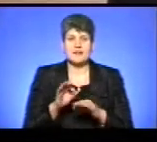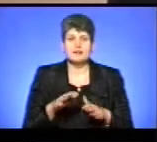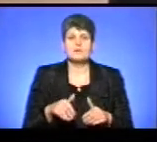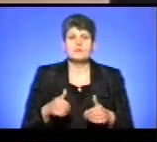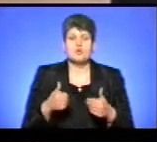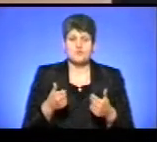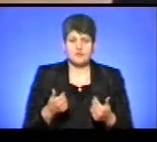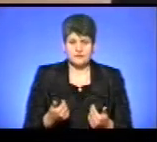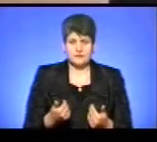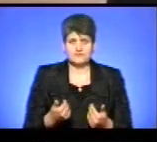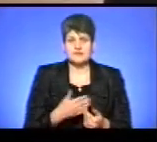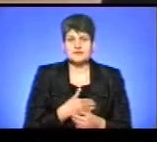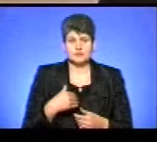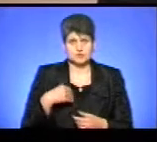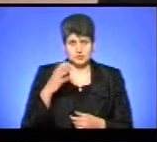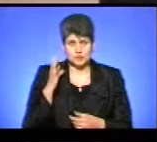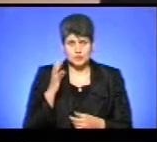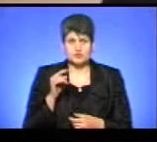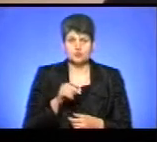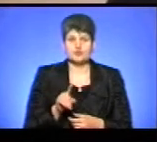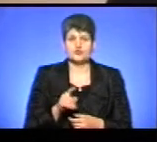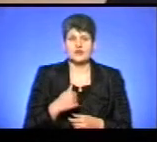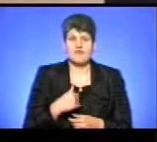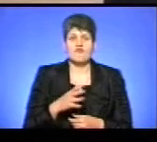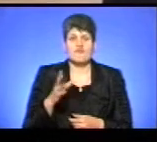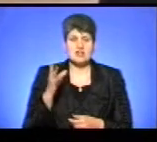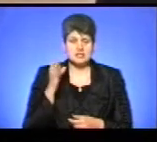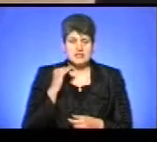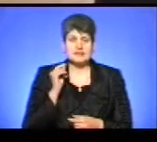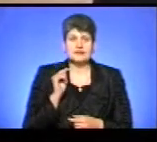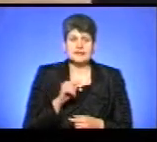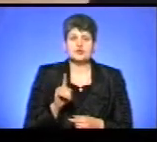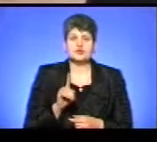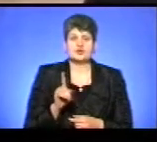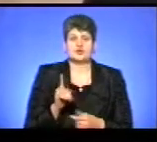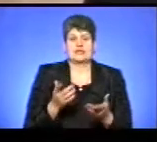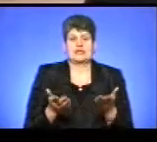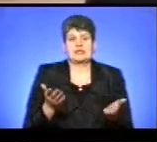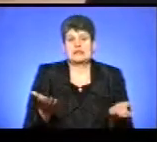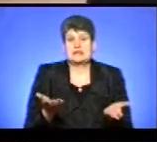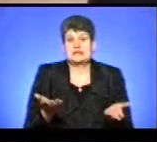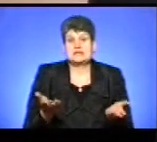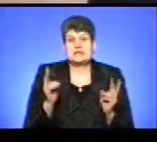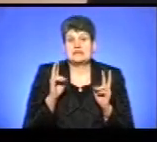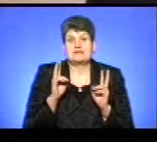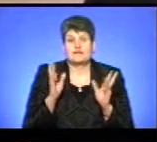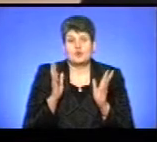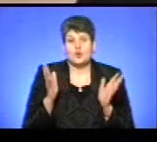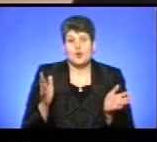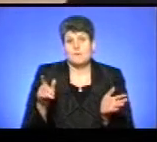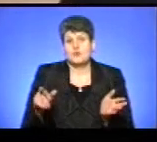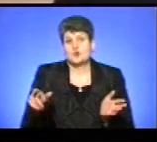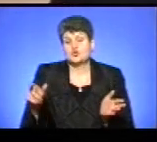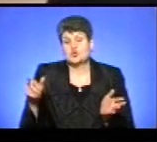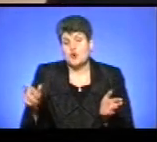пропонували, не забажали його слухати, тому що я вважаю це через те, що якісь невідомі